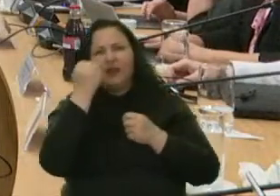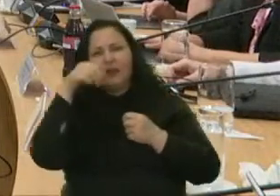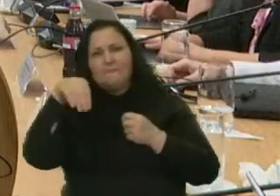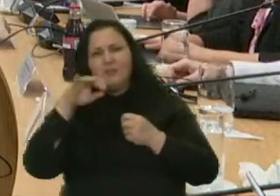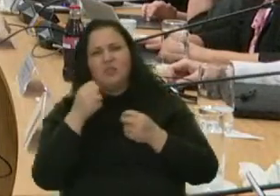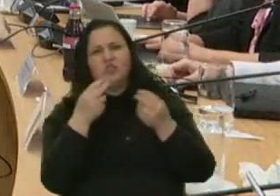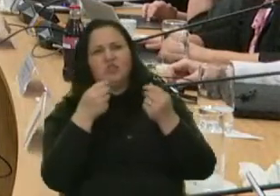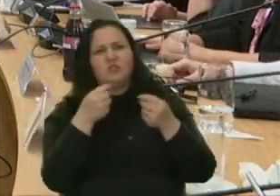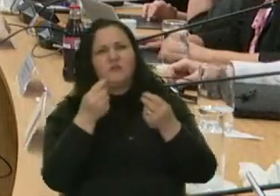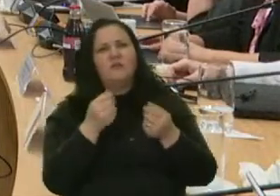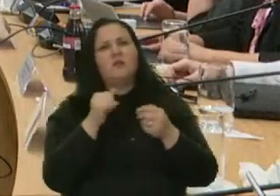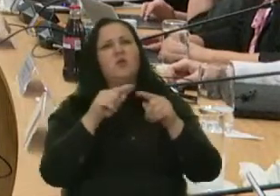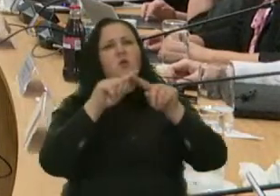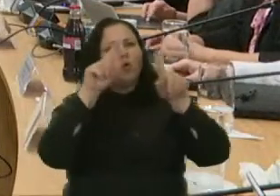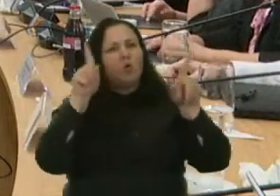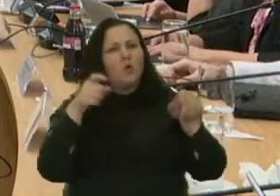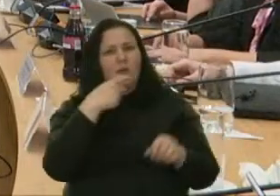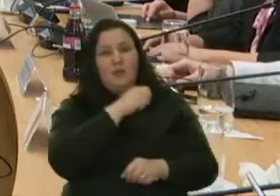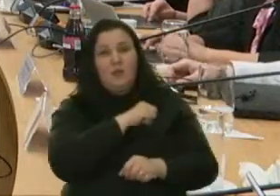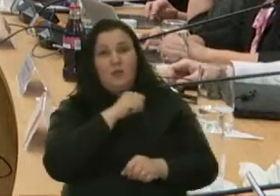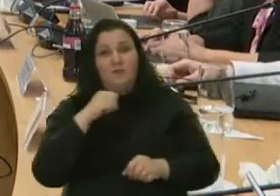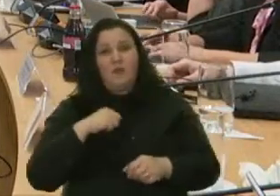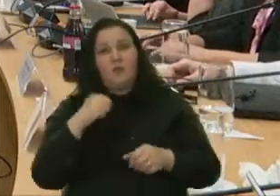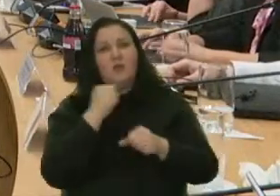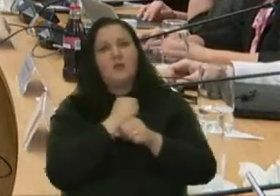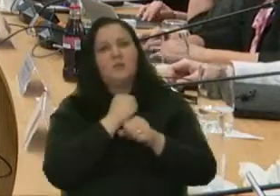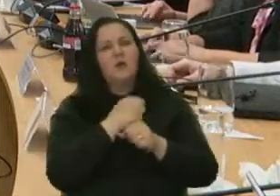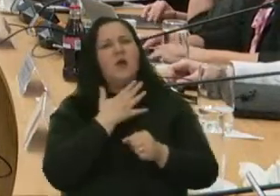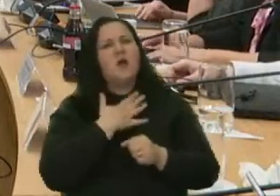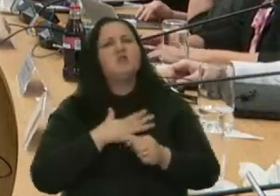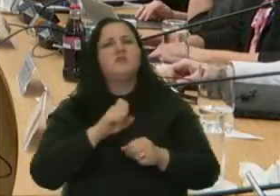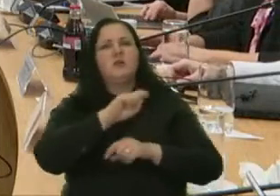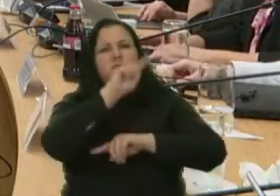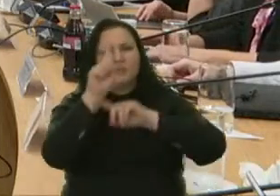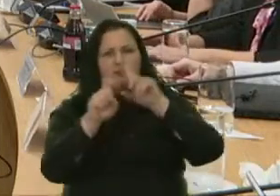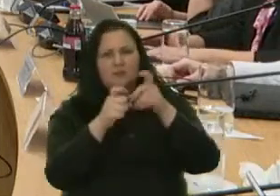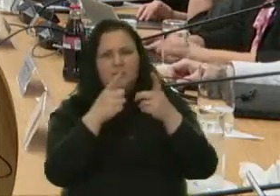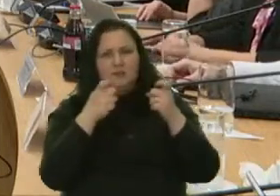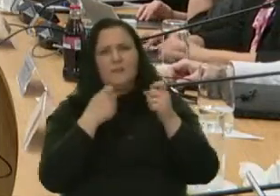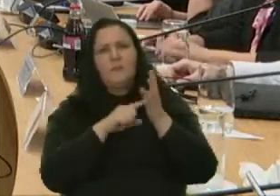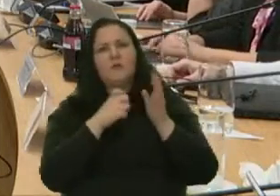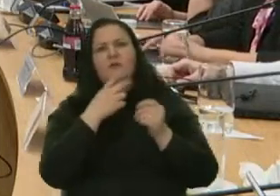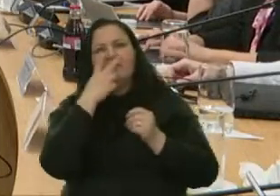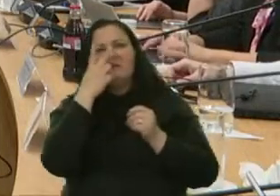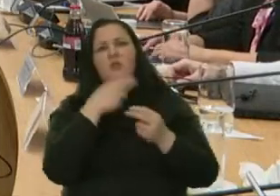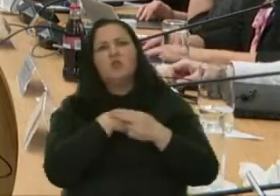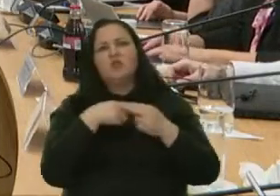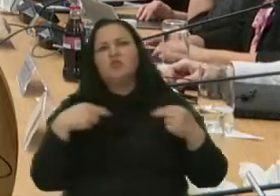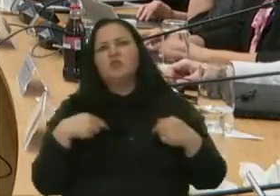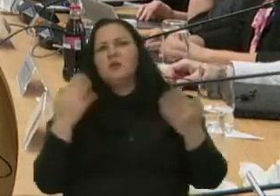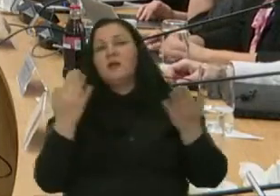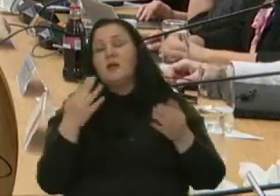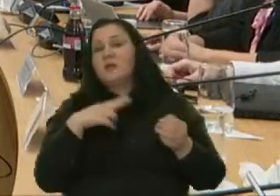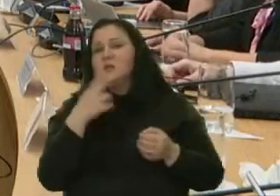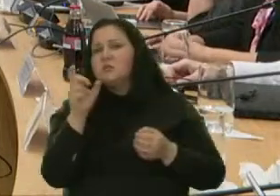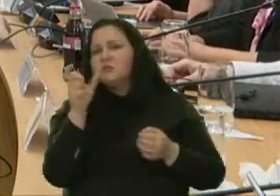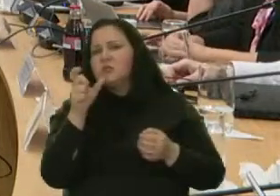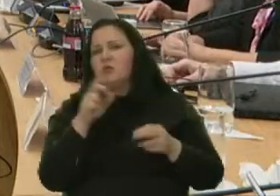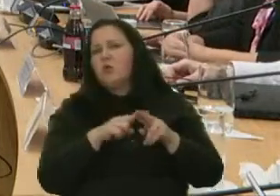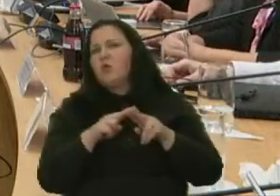Finanțarea și contractele indal de muncă Aș vrea să vă întreb din punct de vedere juridic Care este situația cum vor